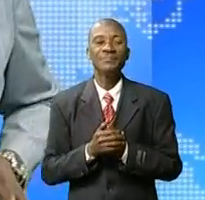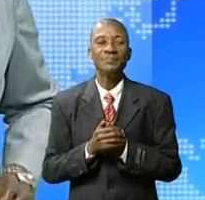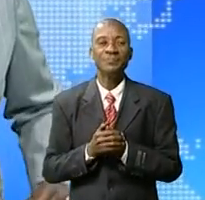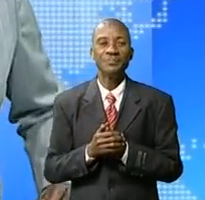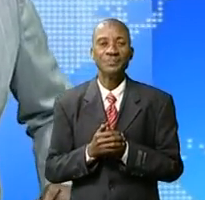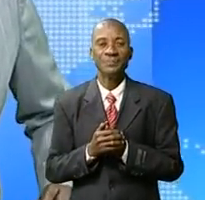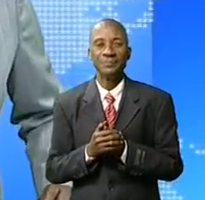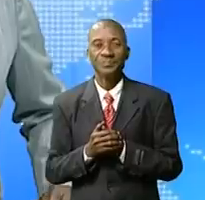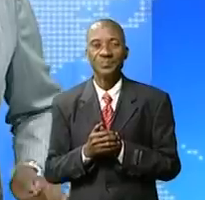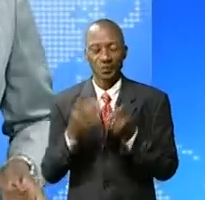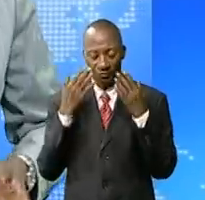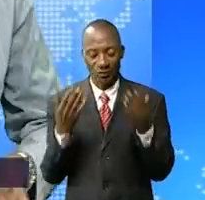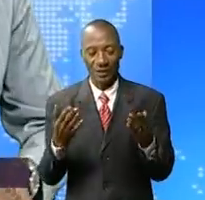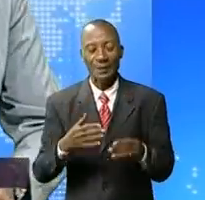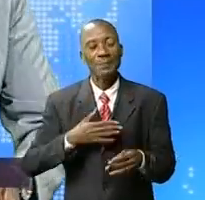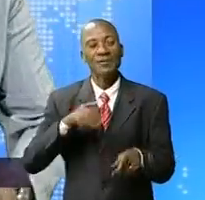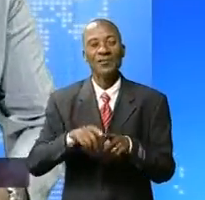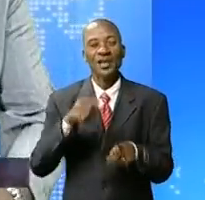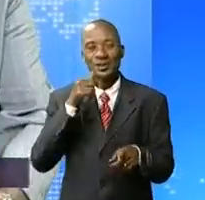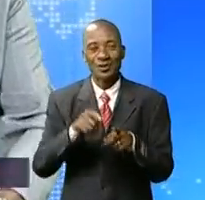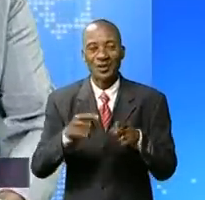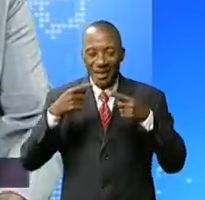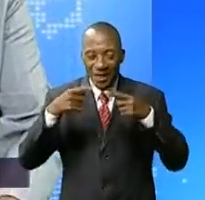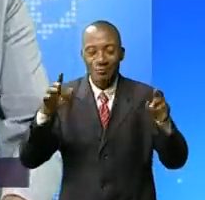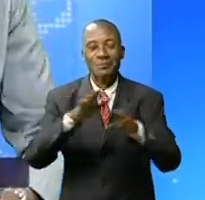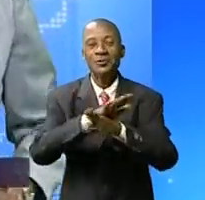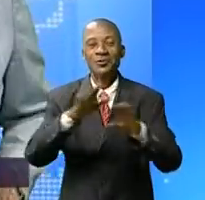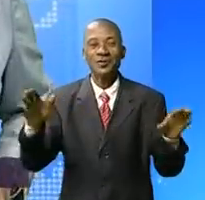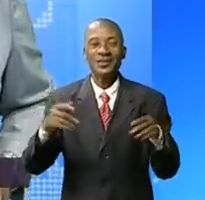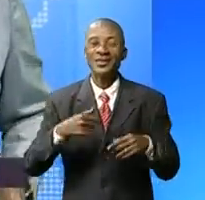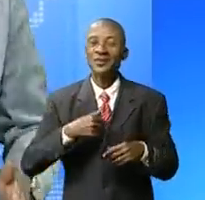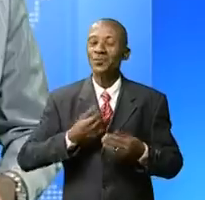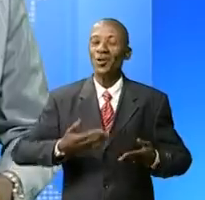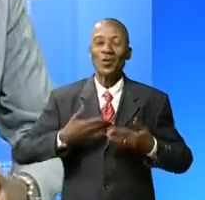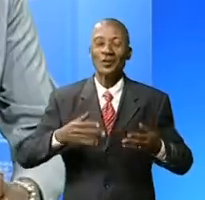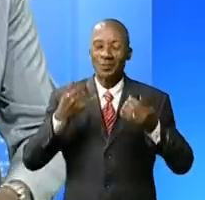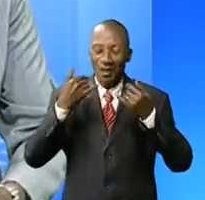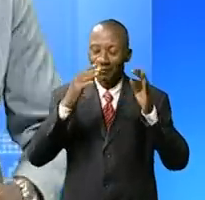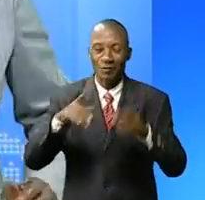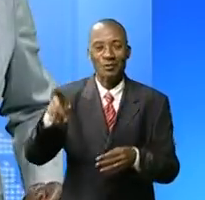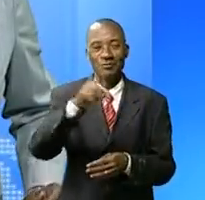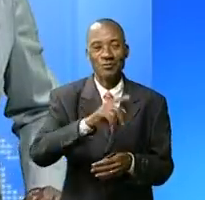C'est la fin de ce journal, mesdames, messieurs. Merci de l'avoir suivi. Je vous retrouve demain à la même heure et avec le même plaisir, 20h.